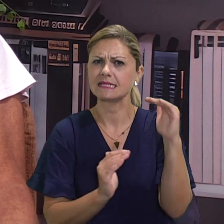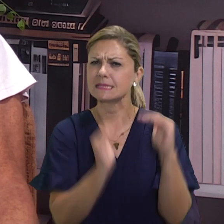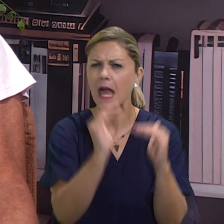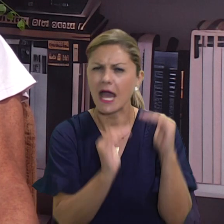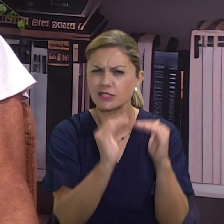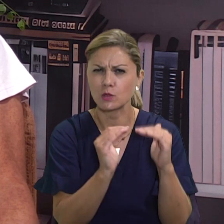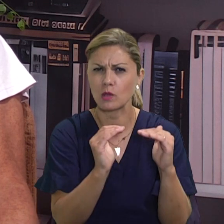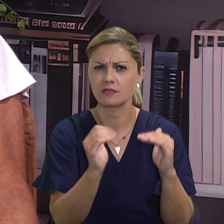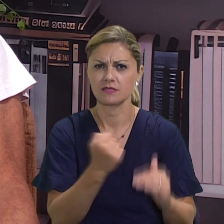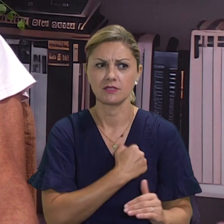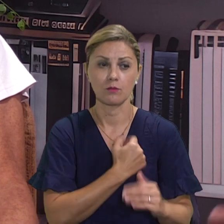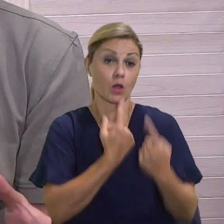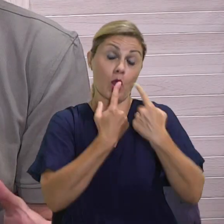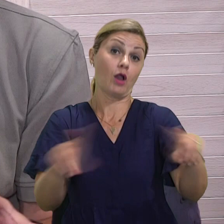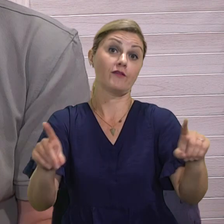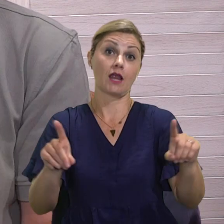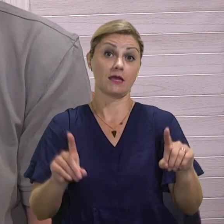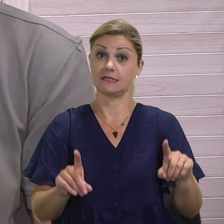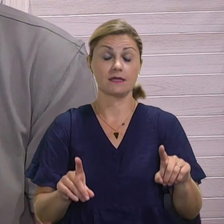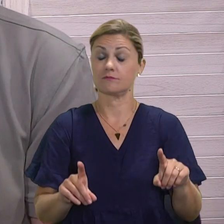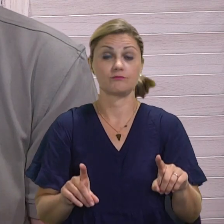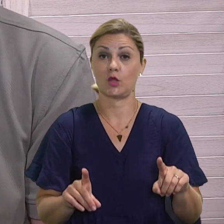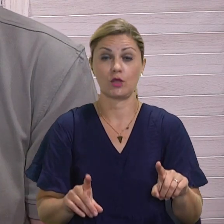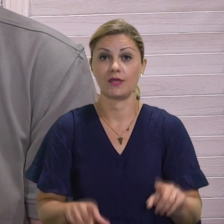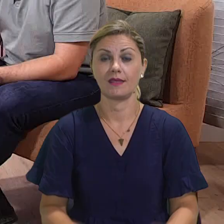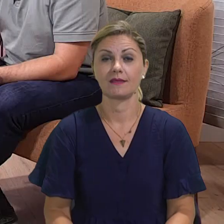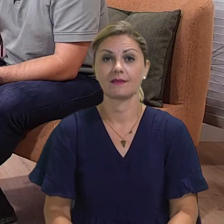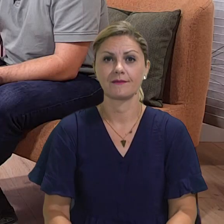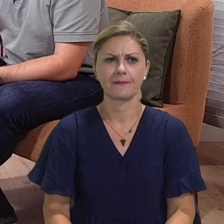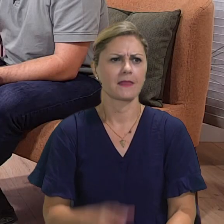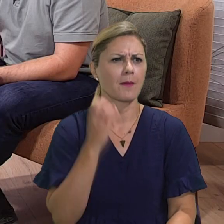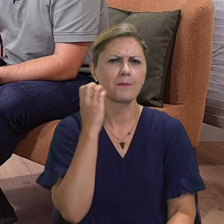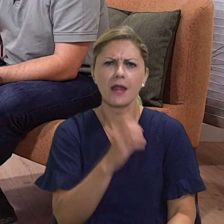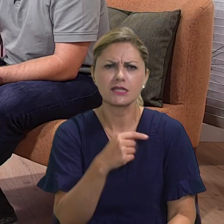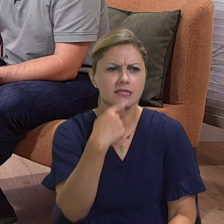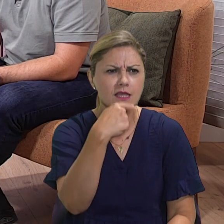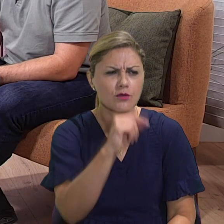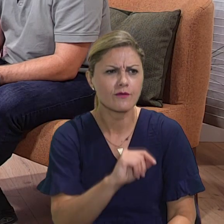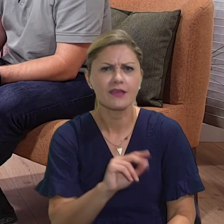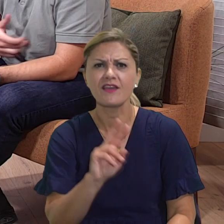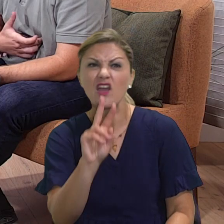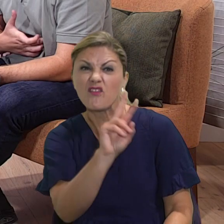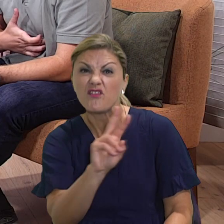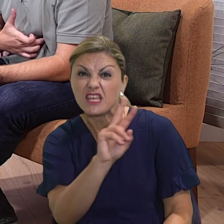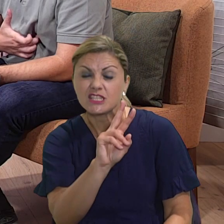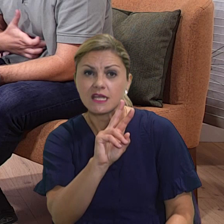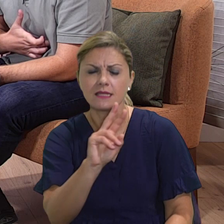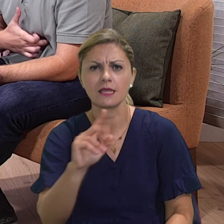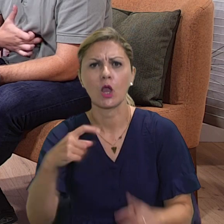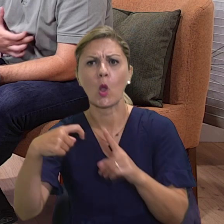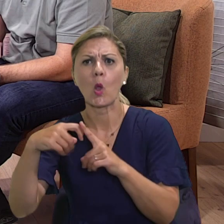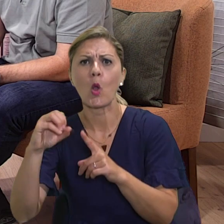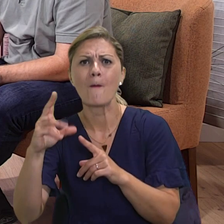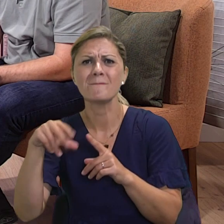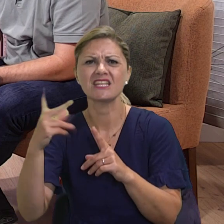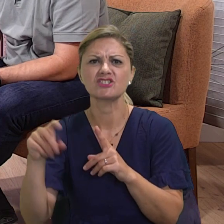I najviše će... Je li se podudaraju sa splitskim govorom? Ma nije. Pa pogledajte kada govori Bračani. Oni kad su